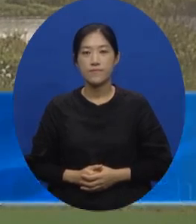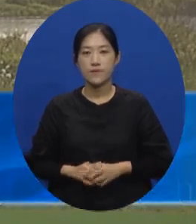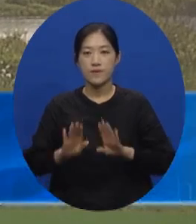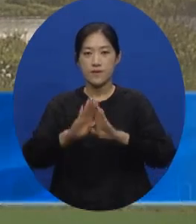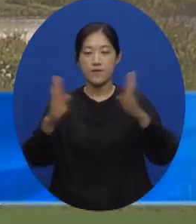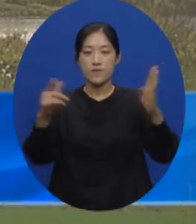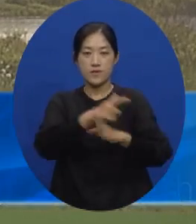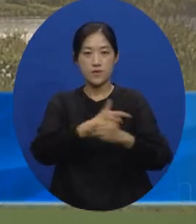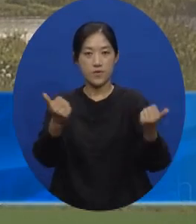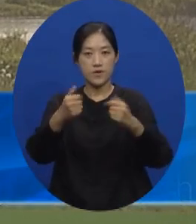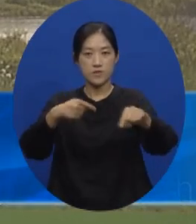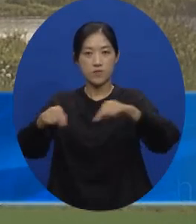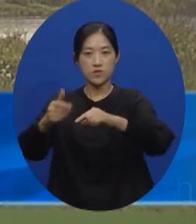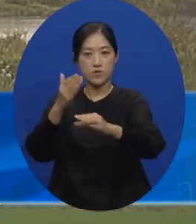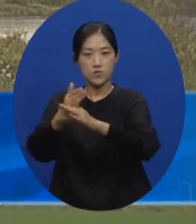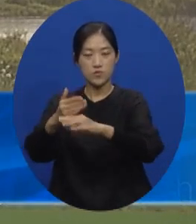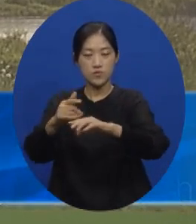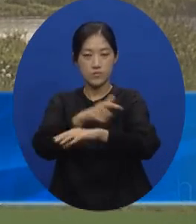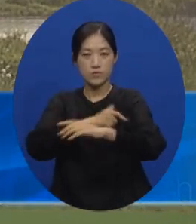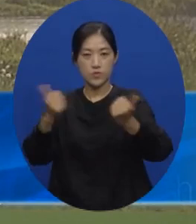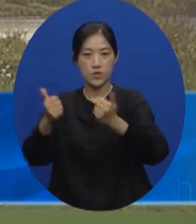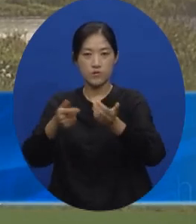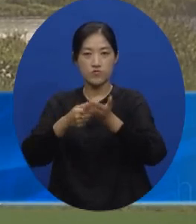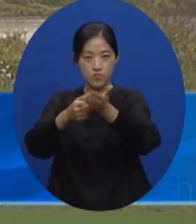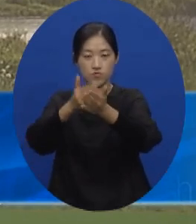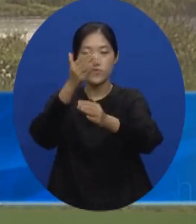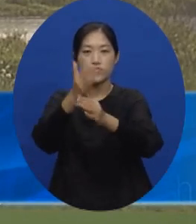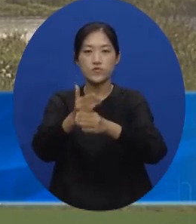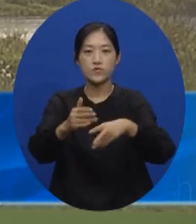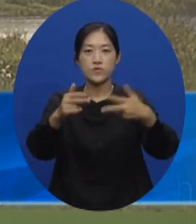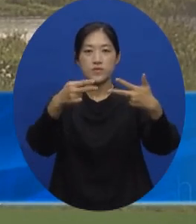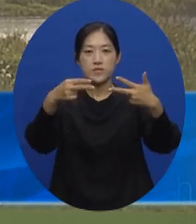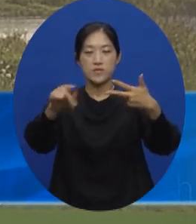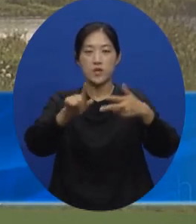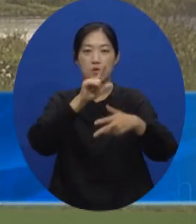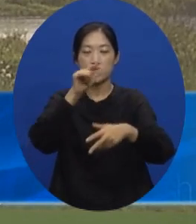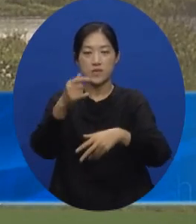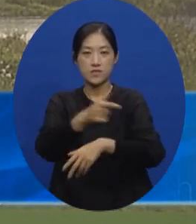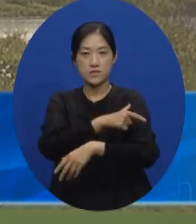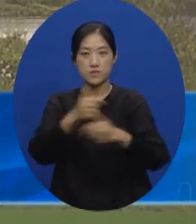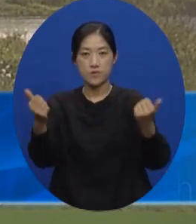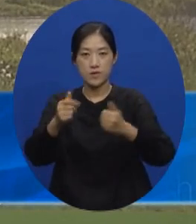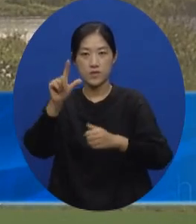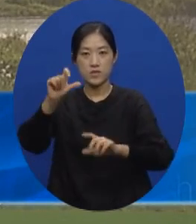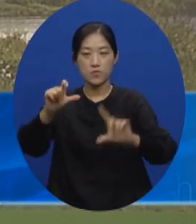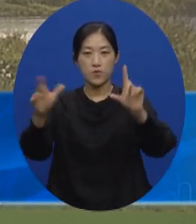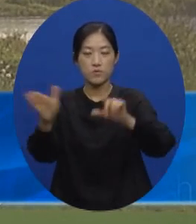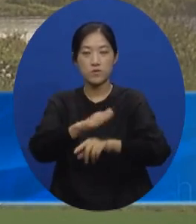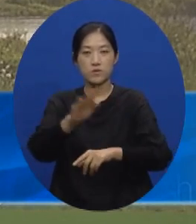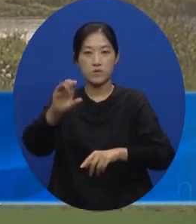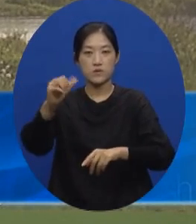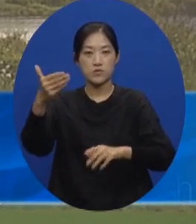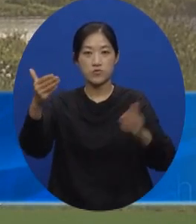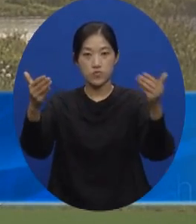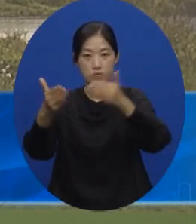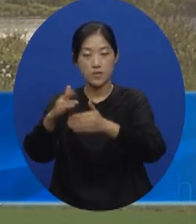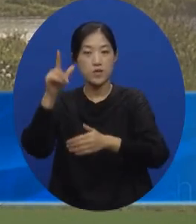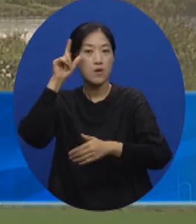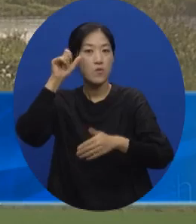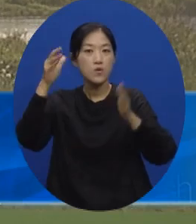열린의회, 정책의회를 추구하는 7대 오선 시의회가 지난 15일부터 오는 29일까지 보름